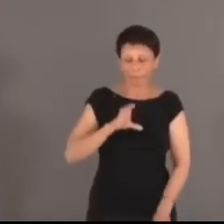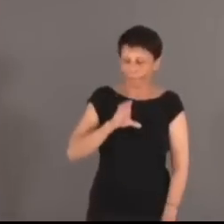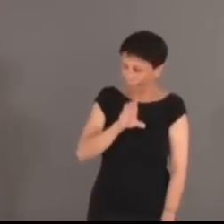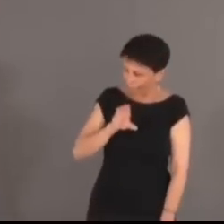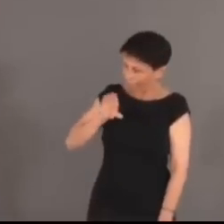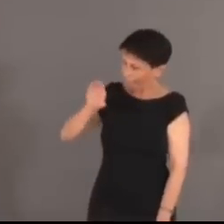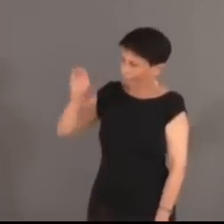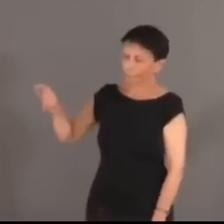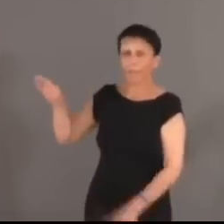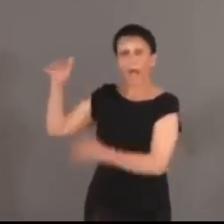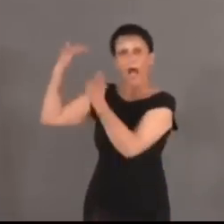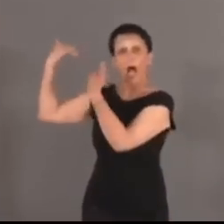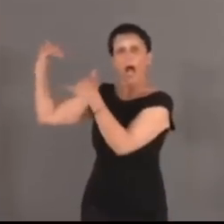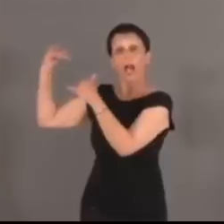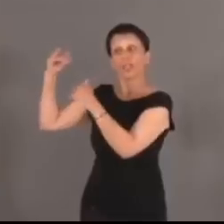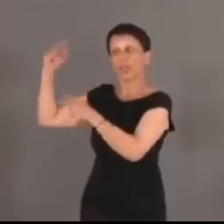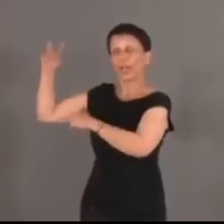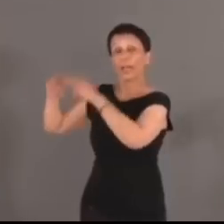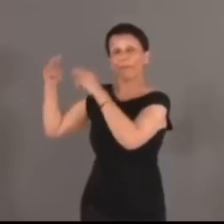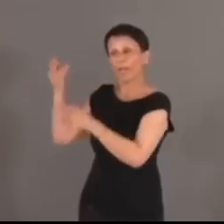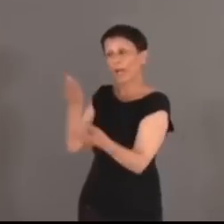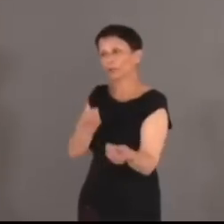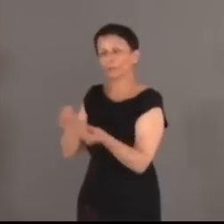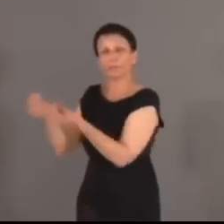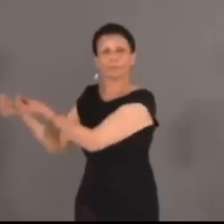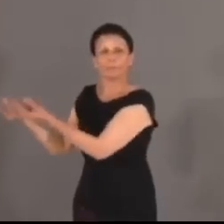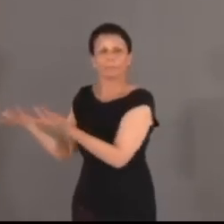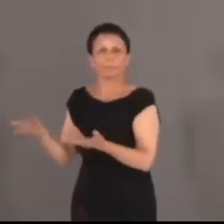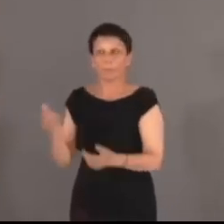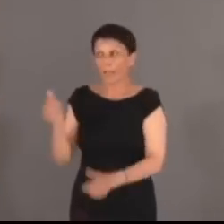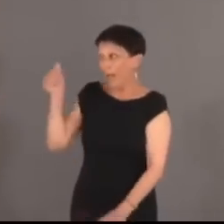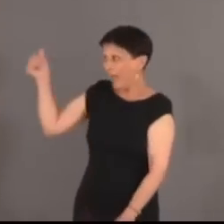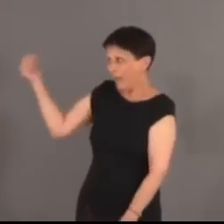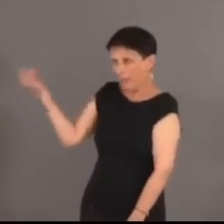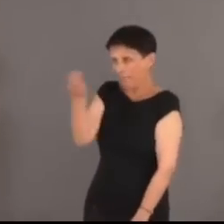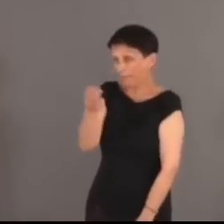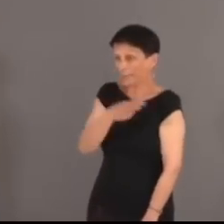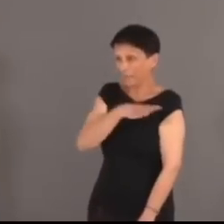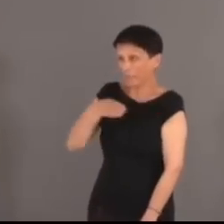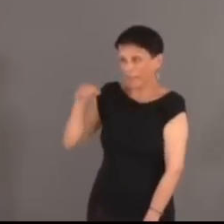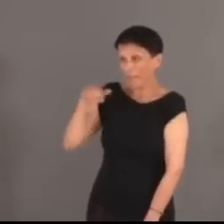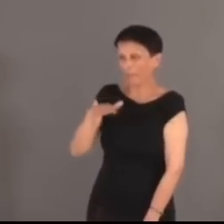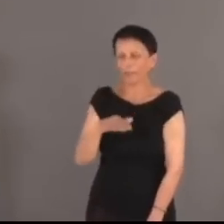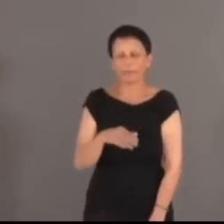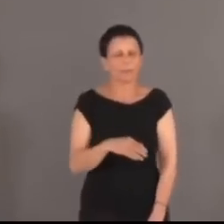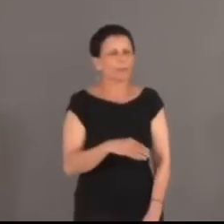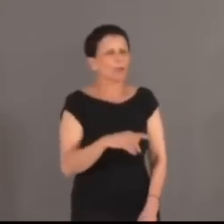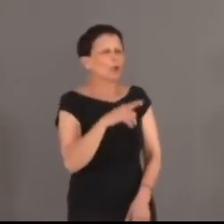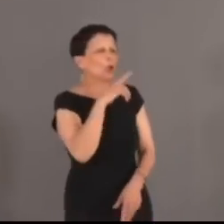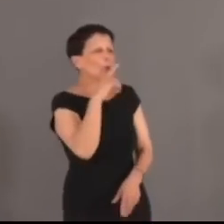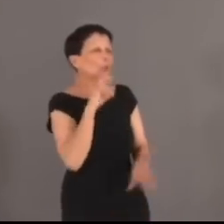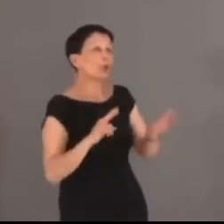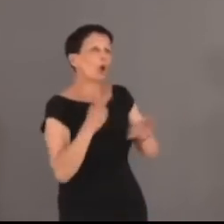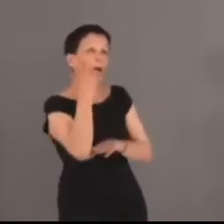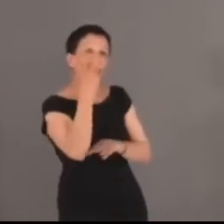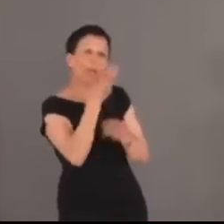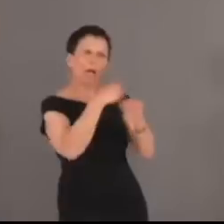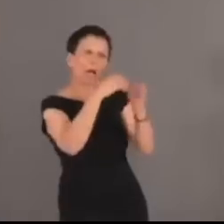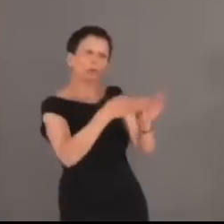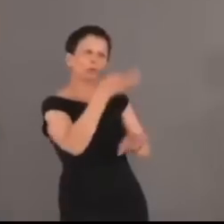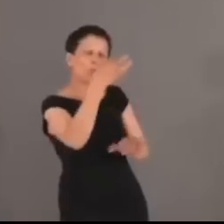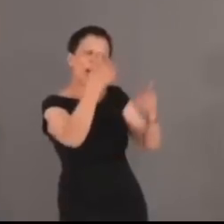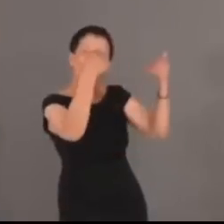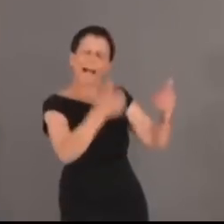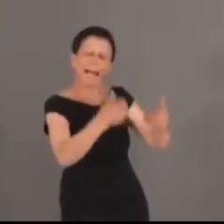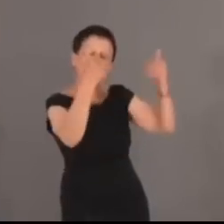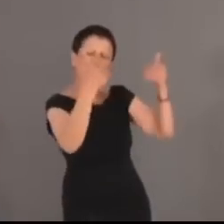dit. Allez. C'est elle qui l'a dit. Allez, je suis désolé. Là, vous allez trop loin. Mais vous avez